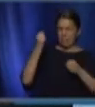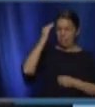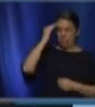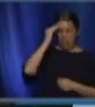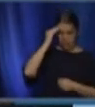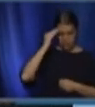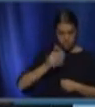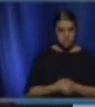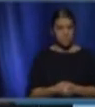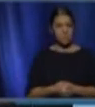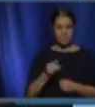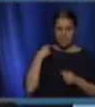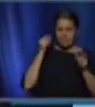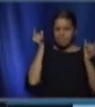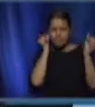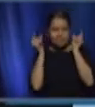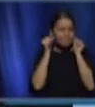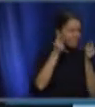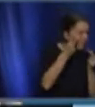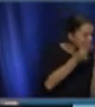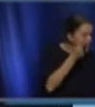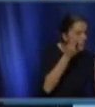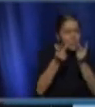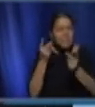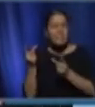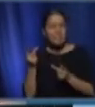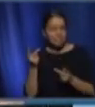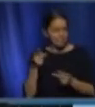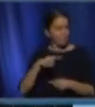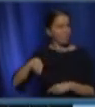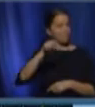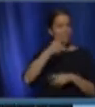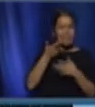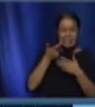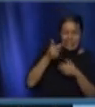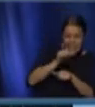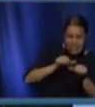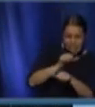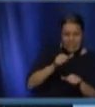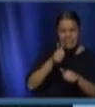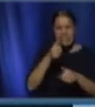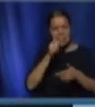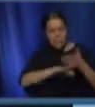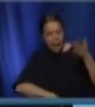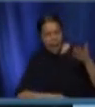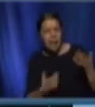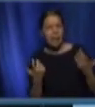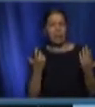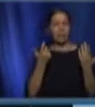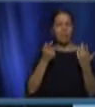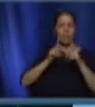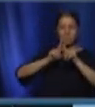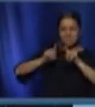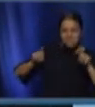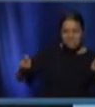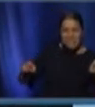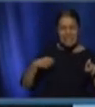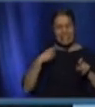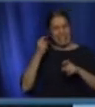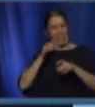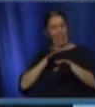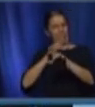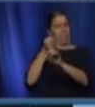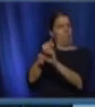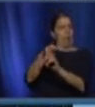c'est déchirant, parce que c'est comme la balance des inconvénients. On a à choisir le moindre mal.